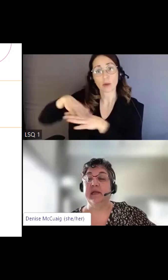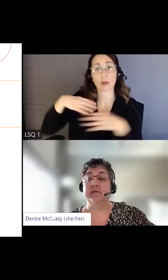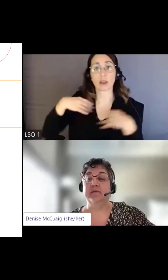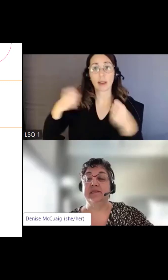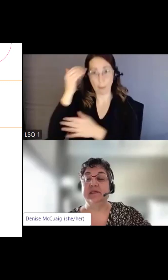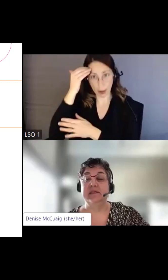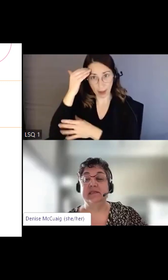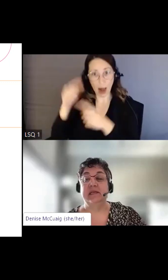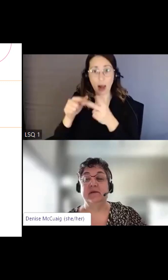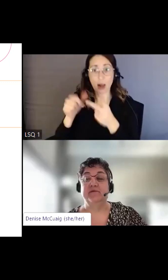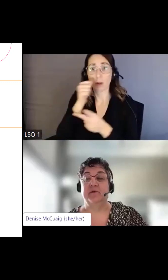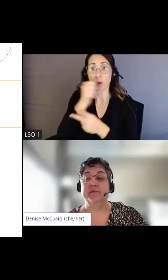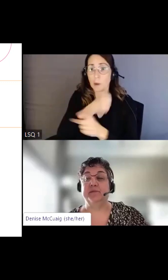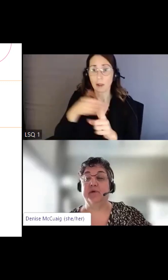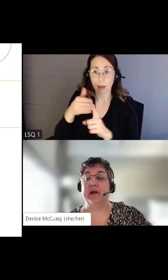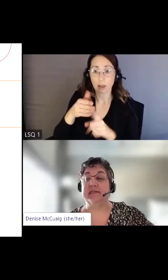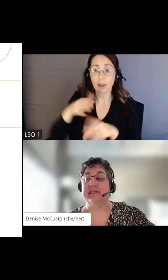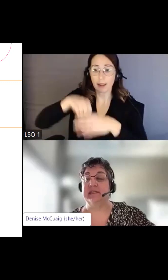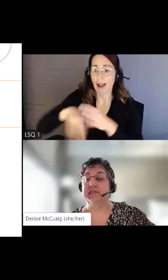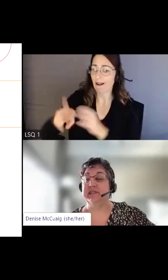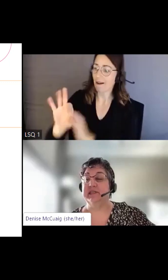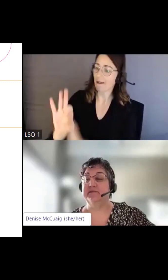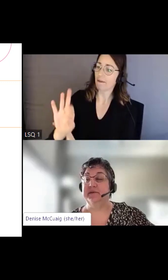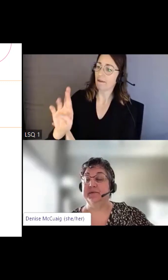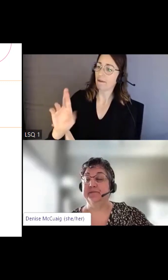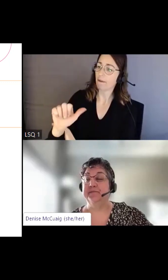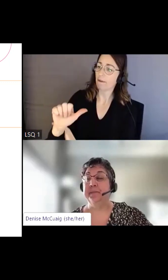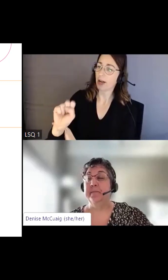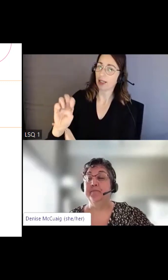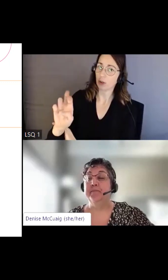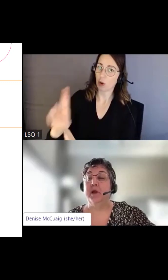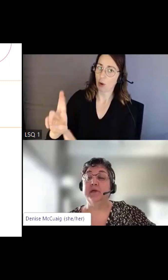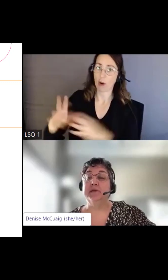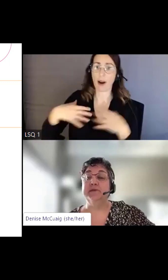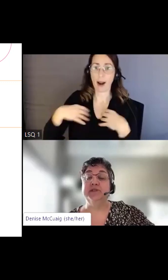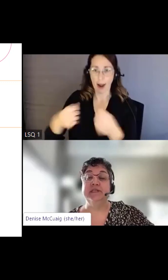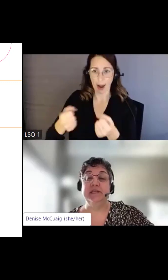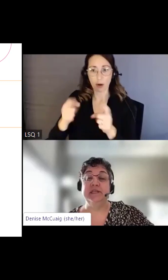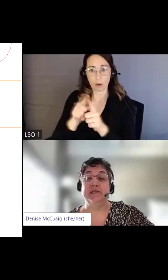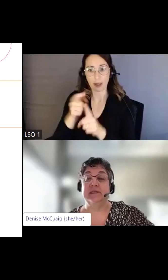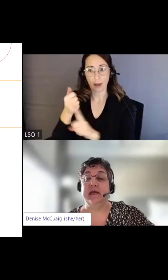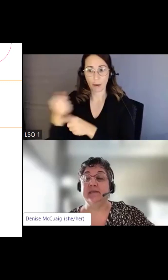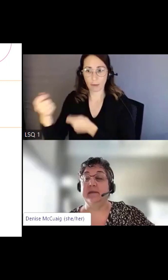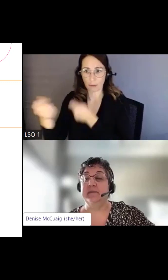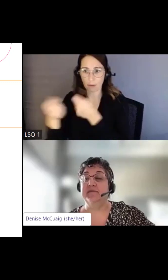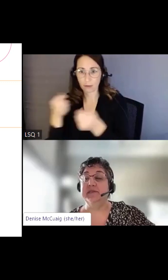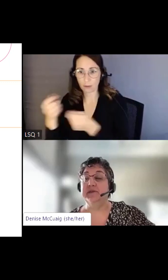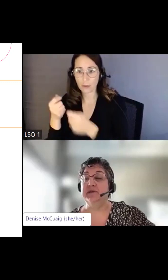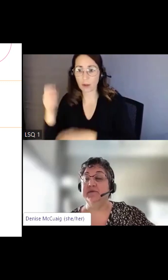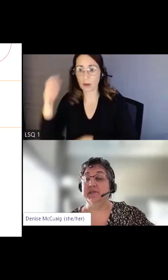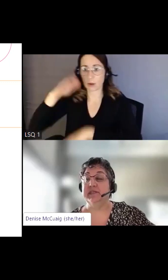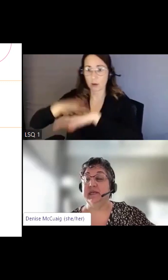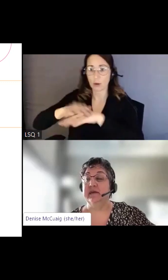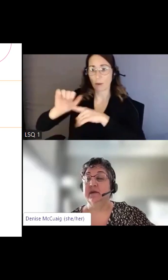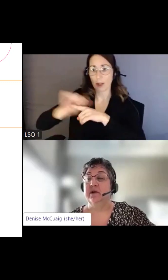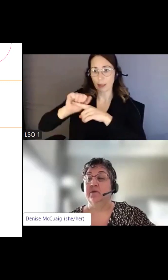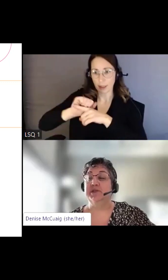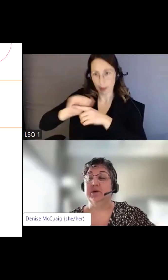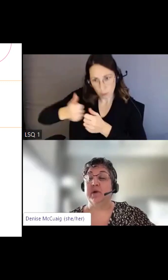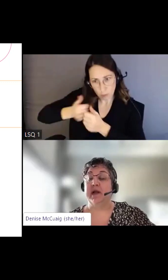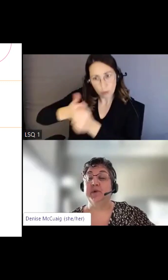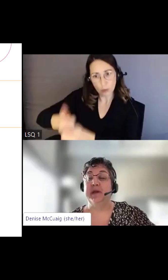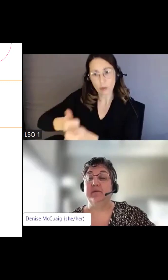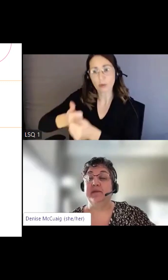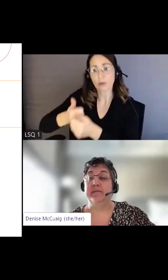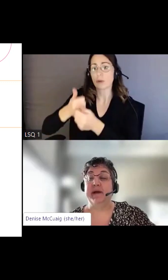l'initiative Trauma and Resiliency Informed Practice, en français, pratique fondée sur les traumatismes et la résilience de la région. Elle enseigne également à l'Université Simon